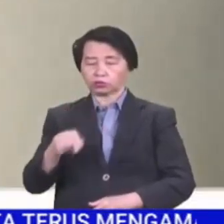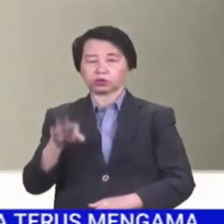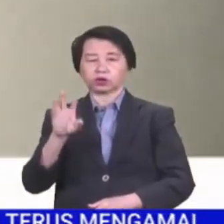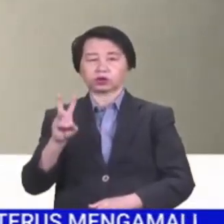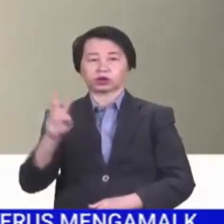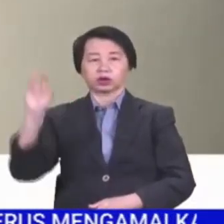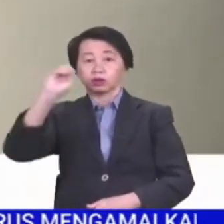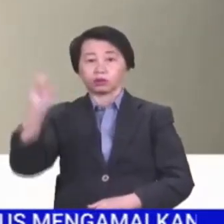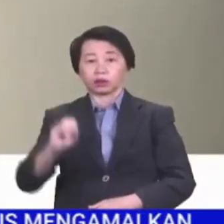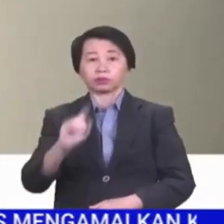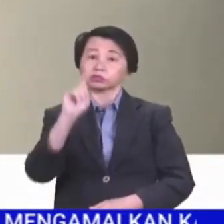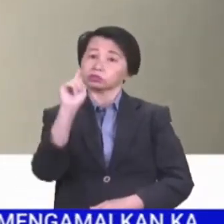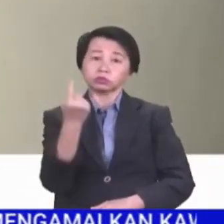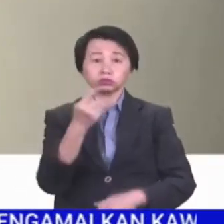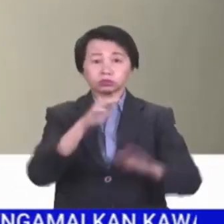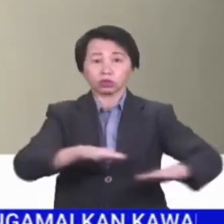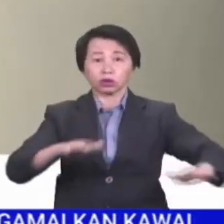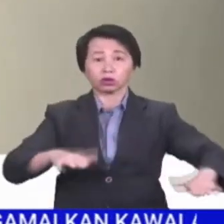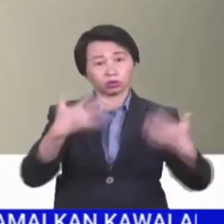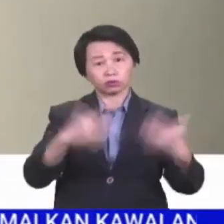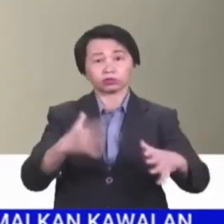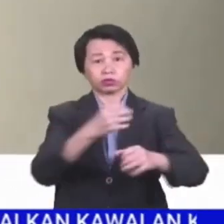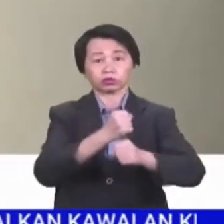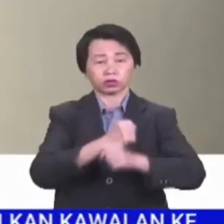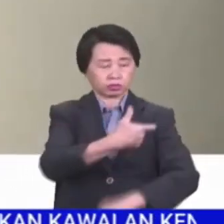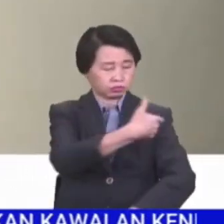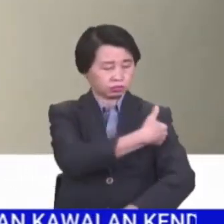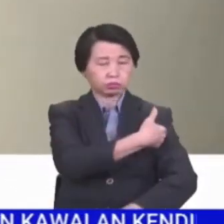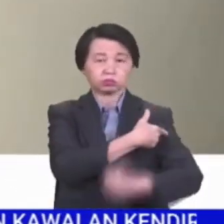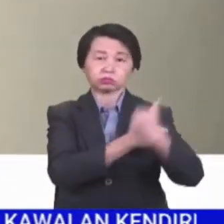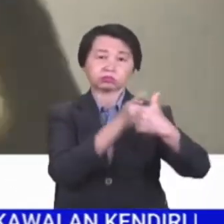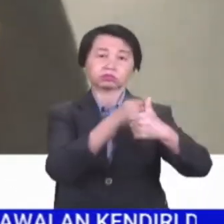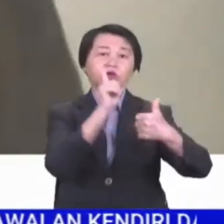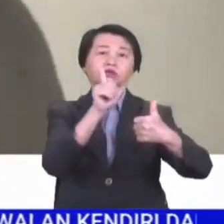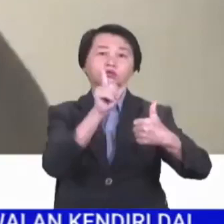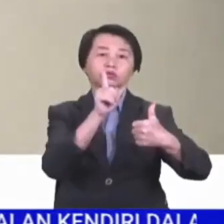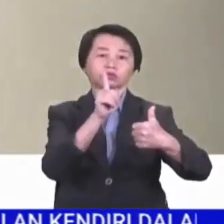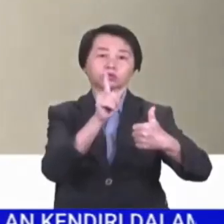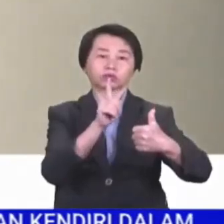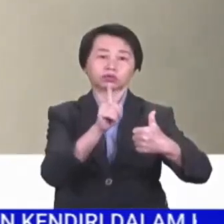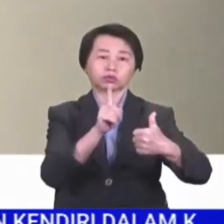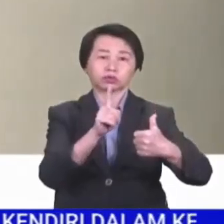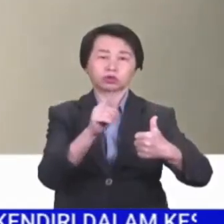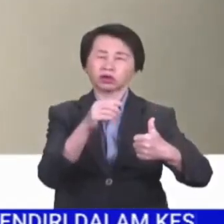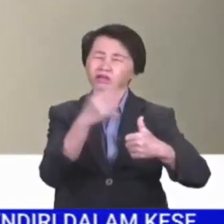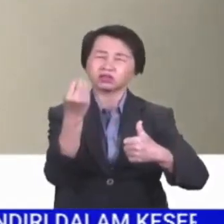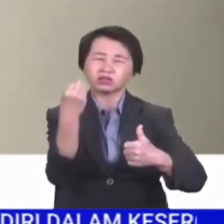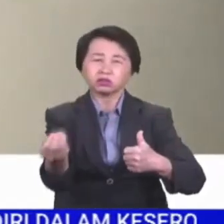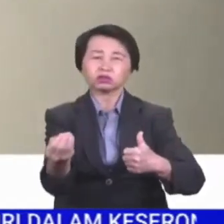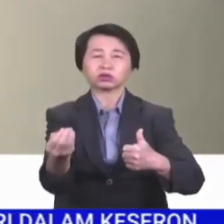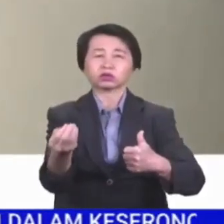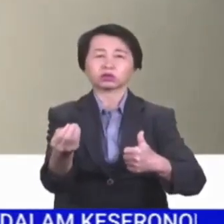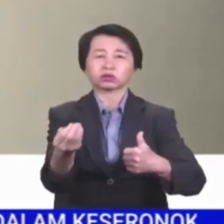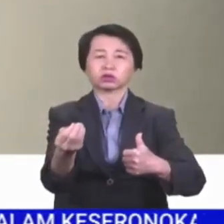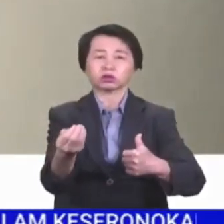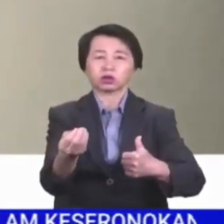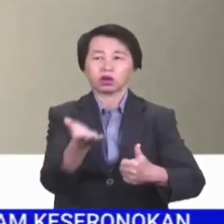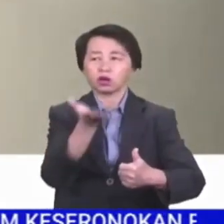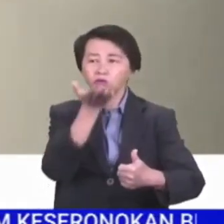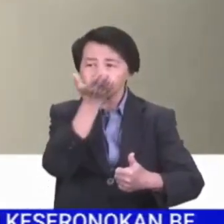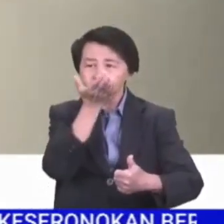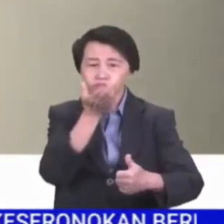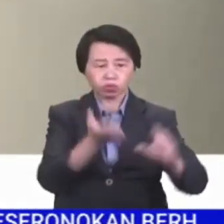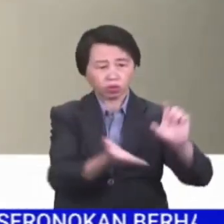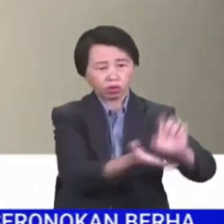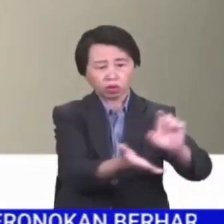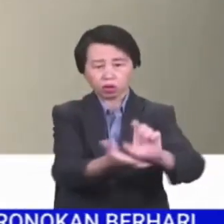38.6% kanak-kanak menerima sekurang-kurangnya satu dos vaksin. Tren vaksinasi yang rendah menyebabkan pembaziran vaksin